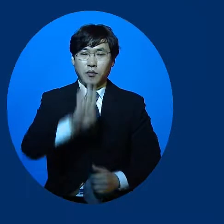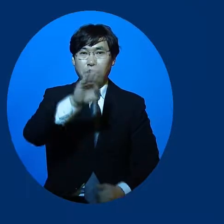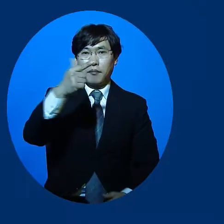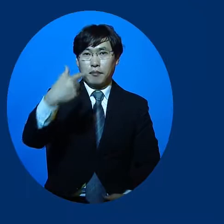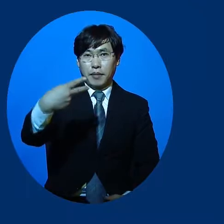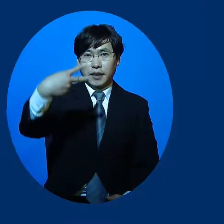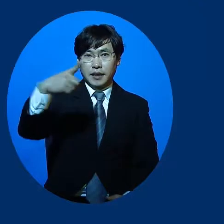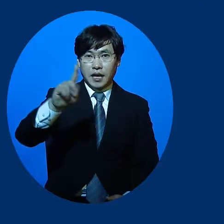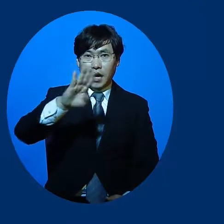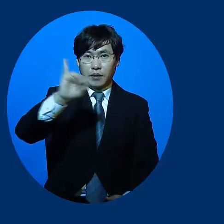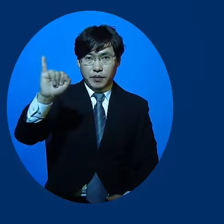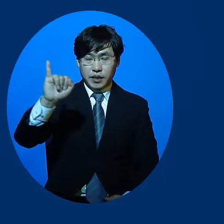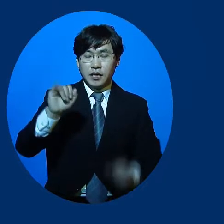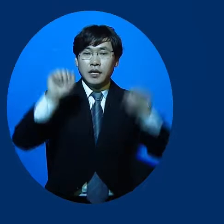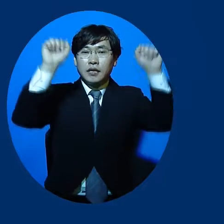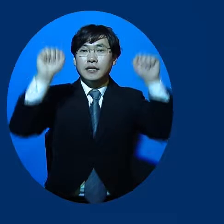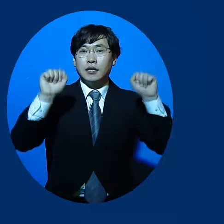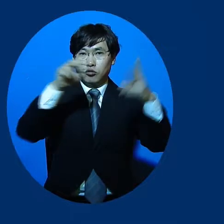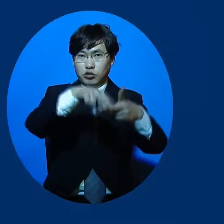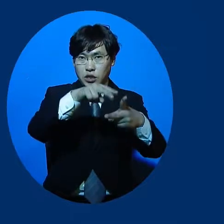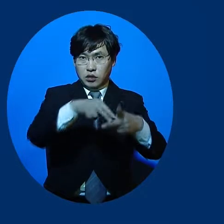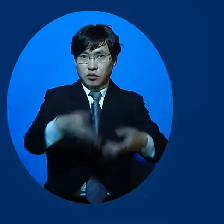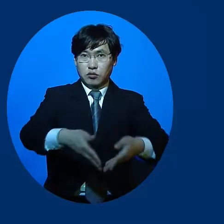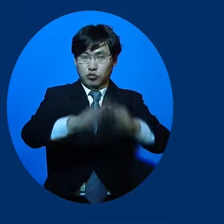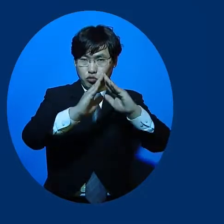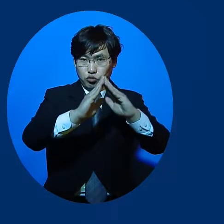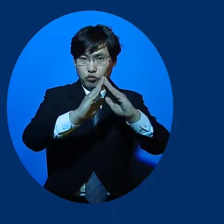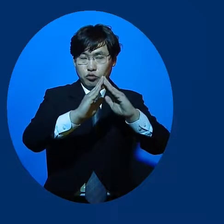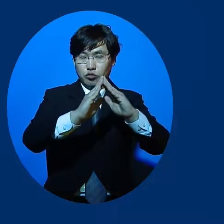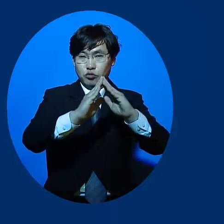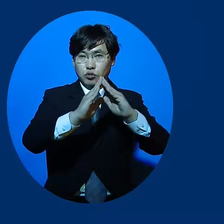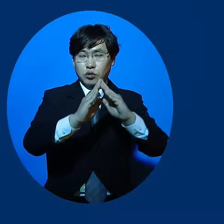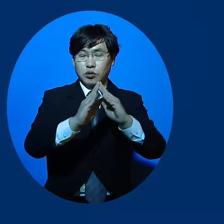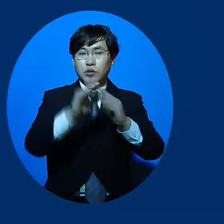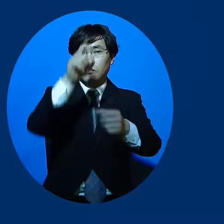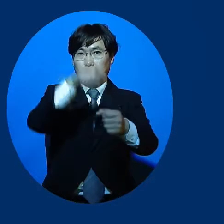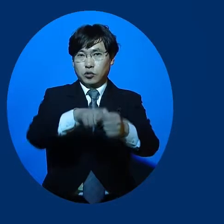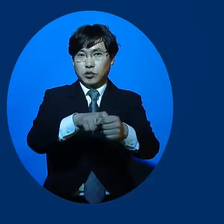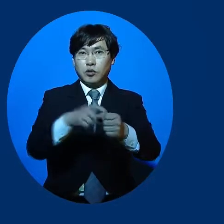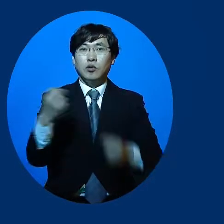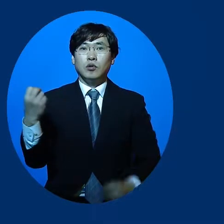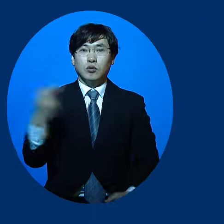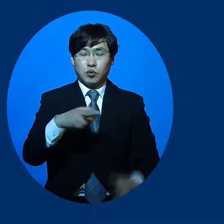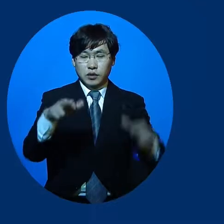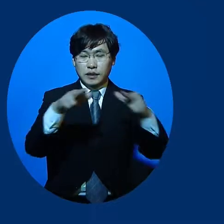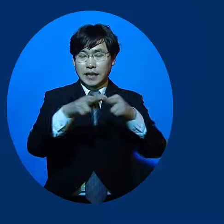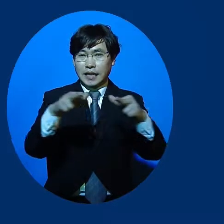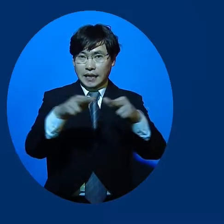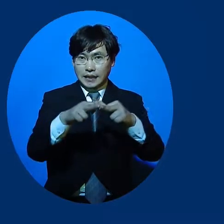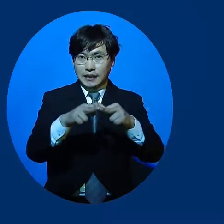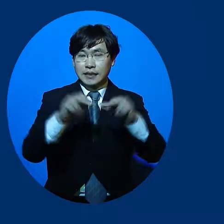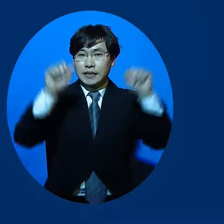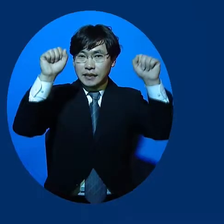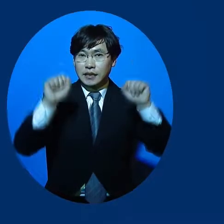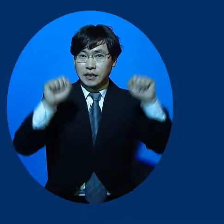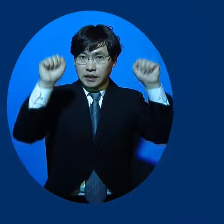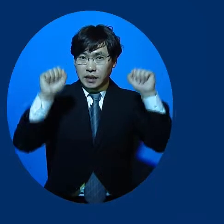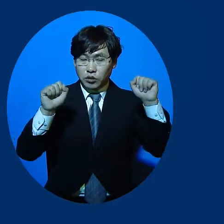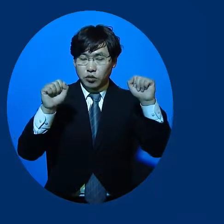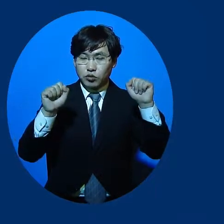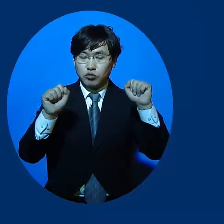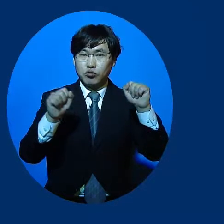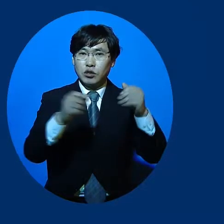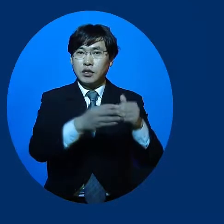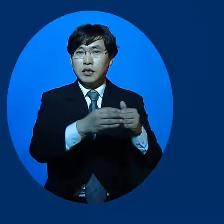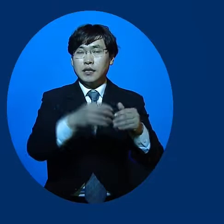체육센터를 2025년까지 150개 설립하고 장애인 생활체육 지도자 577명을